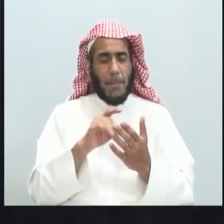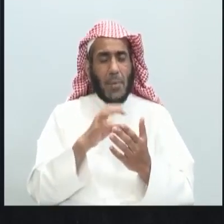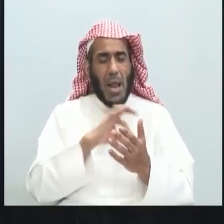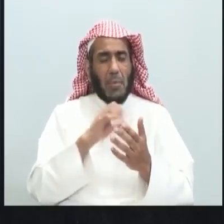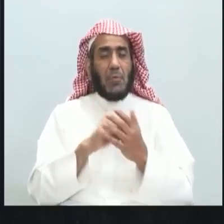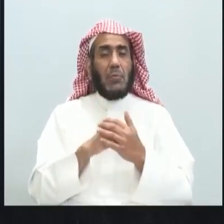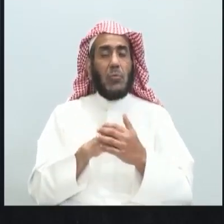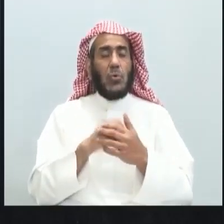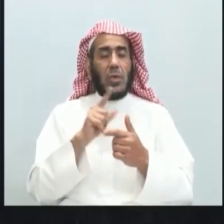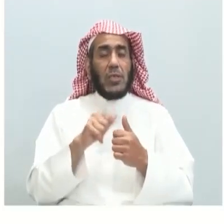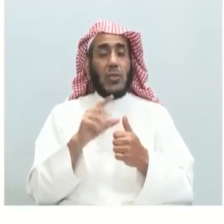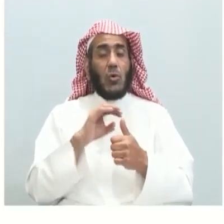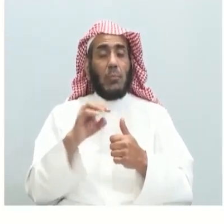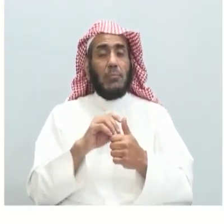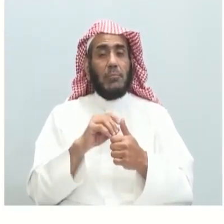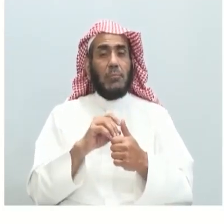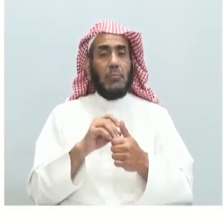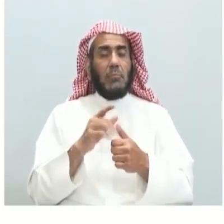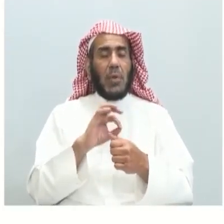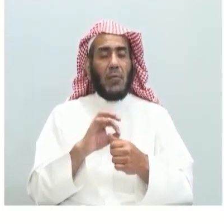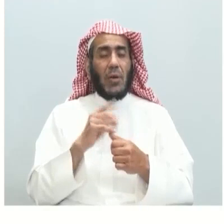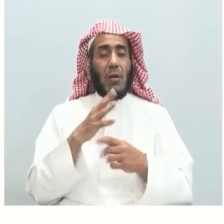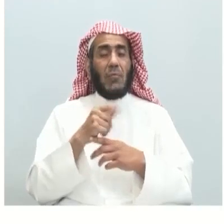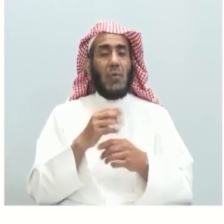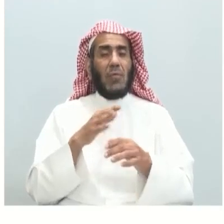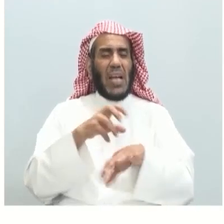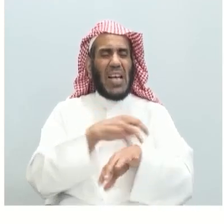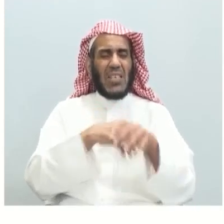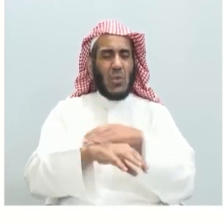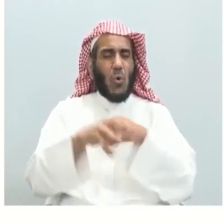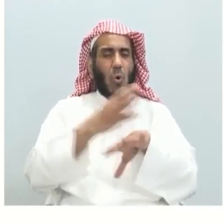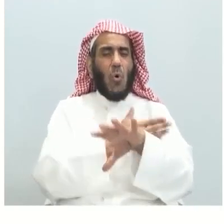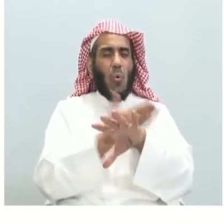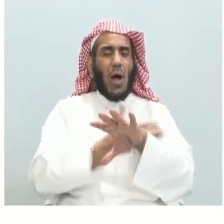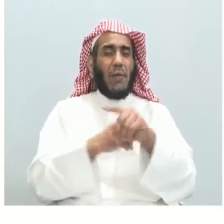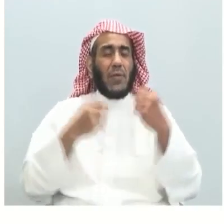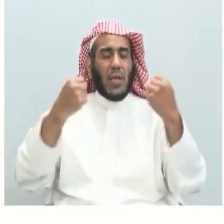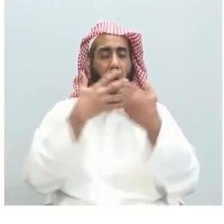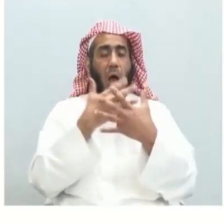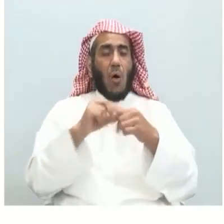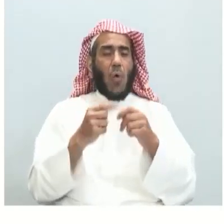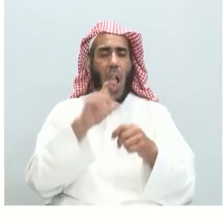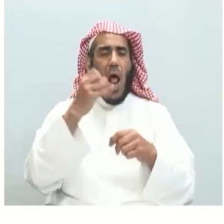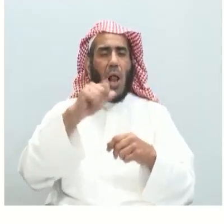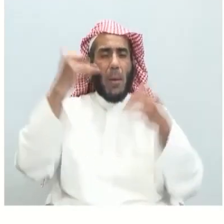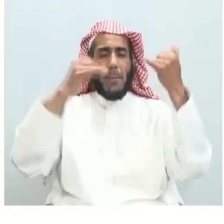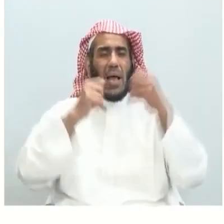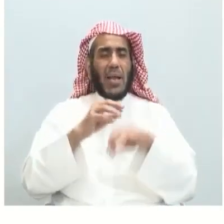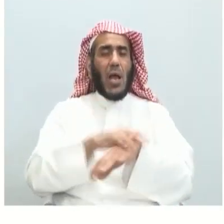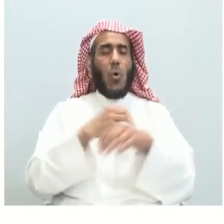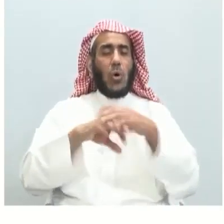المنافع هنا نجد جواب منافع الانعام في اصوافها واوبارها للدفئ وفي البانها وجلودها